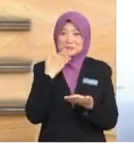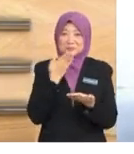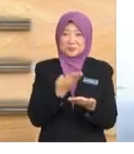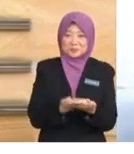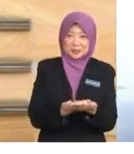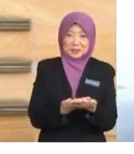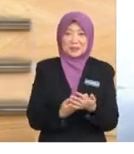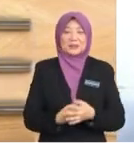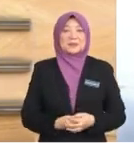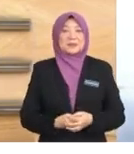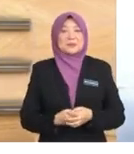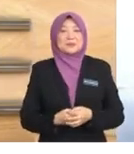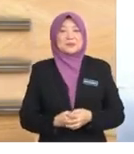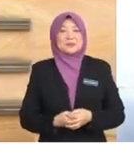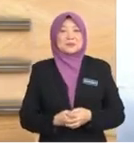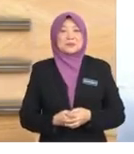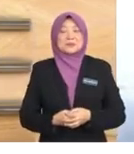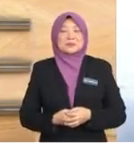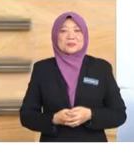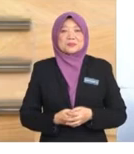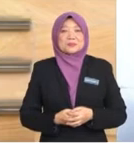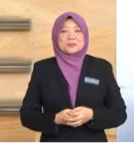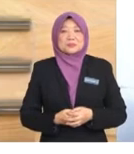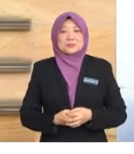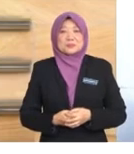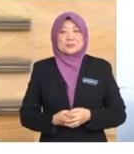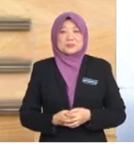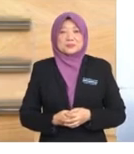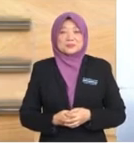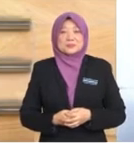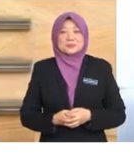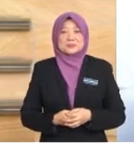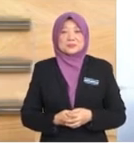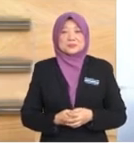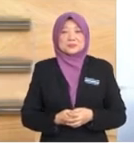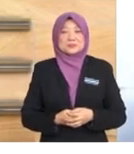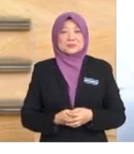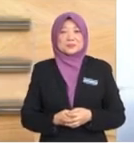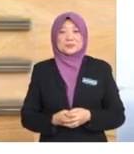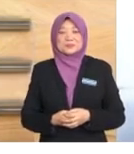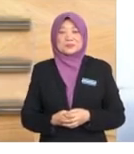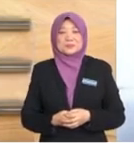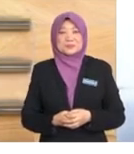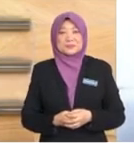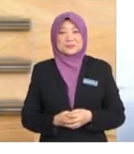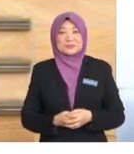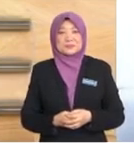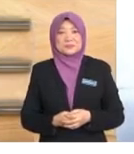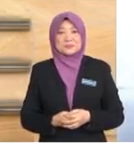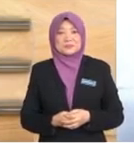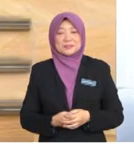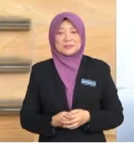Call me Ada. Good morning Kak Rina.